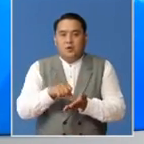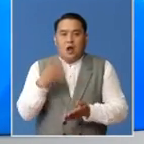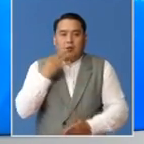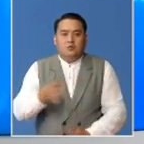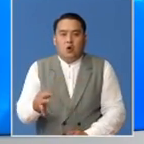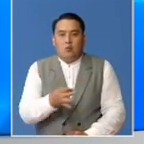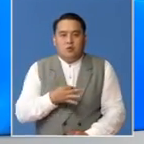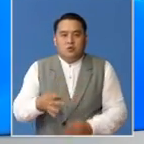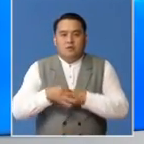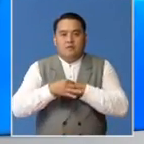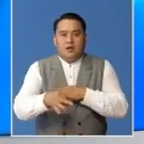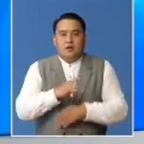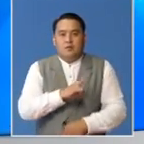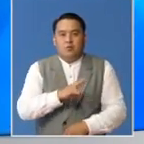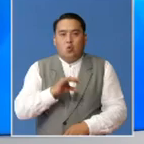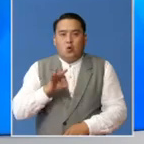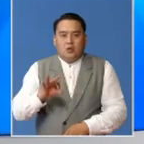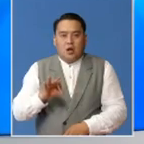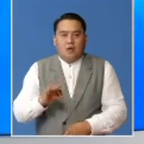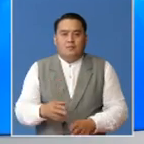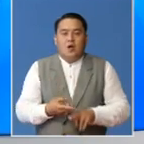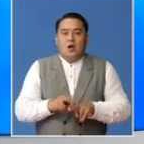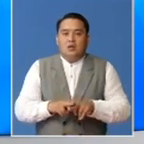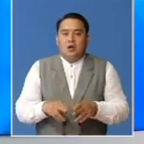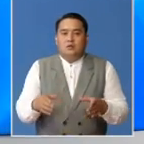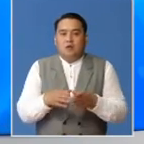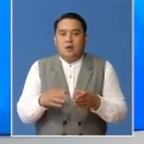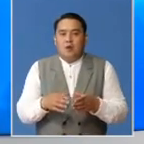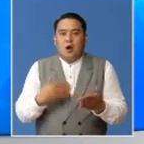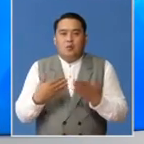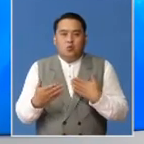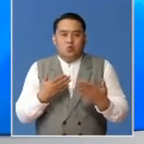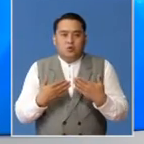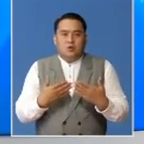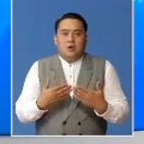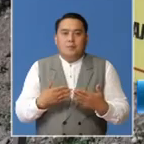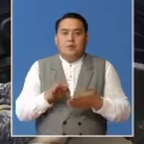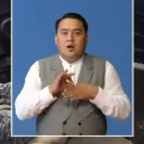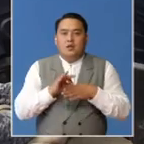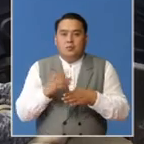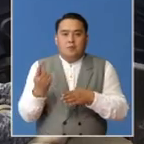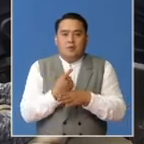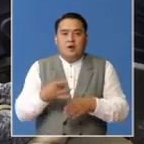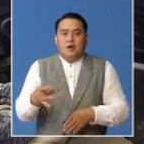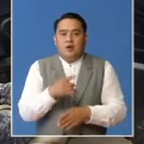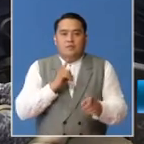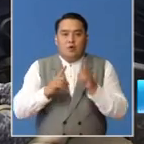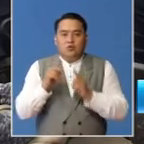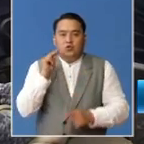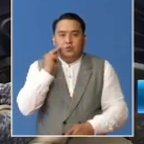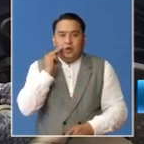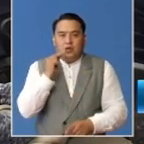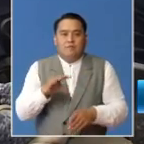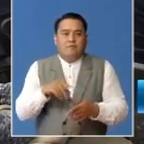представители Алматинского областного филиала партии большинства. Одним из самых обсуждаемых на недавно прошедшем первом региональном форуме в